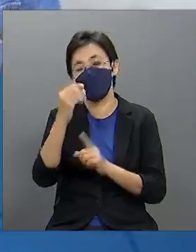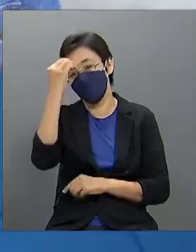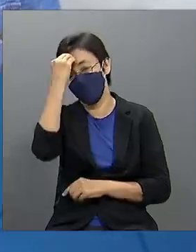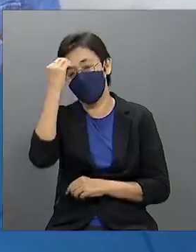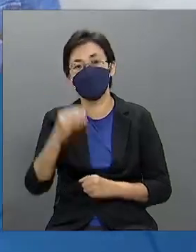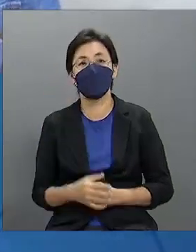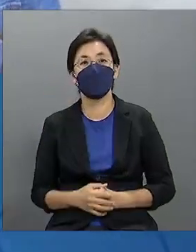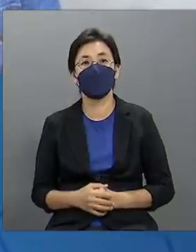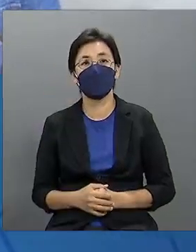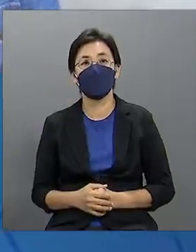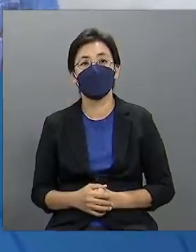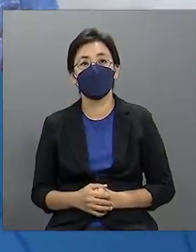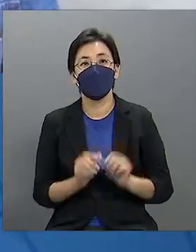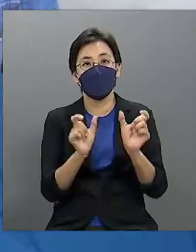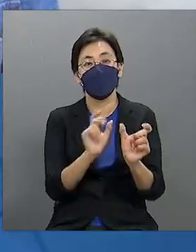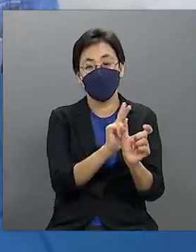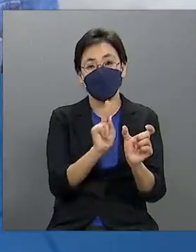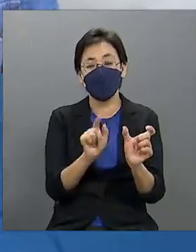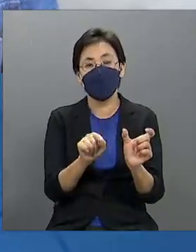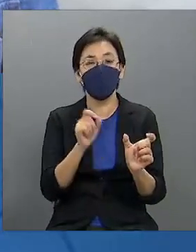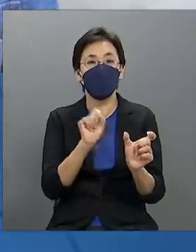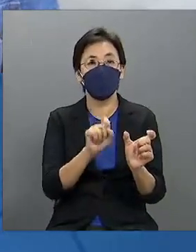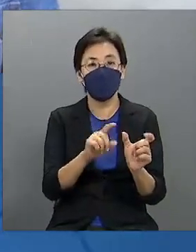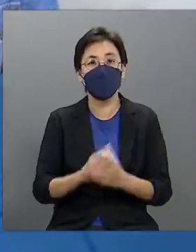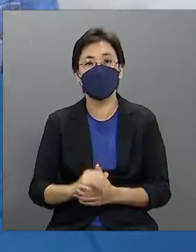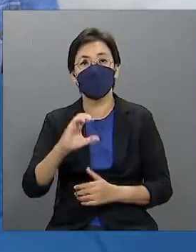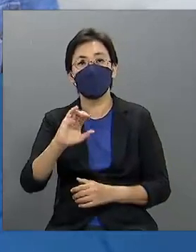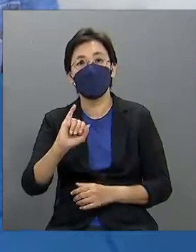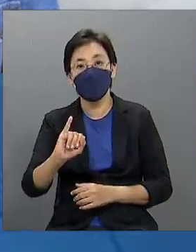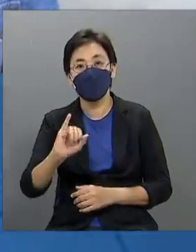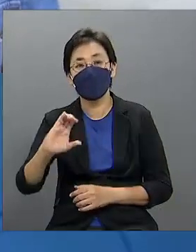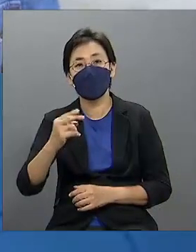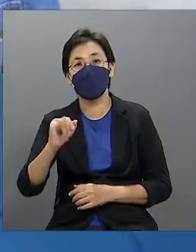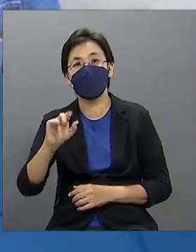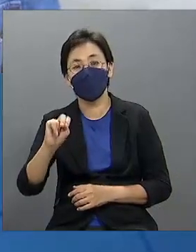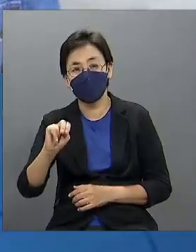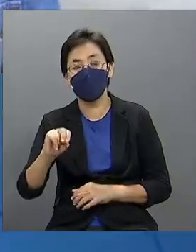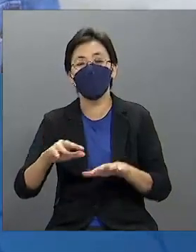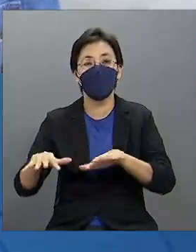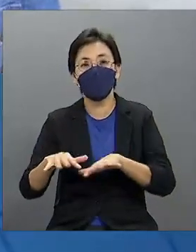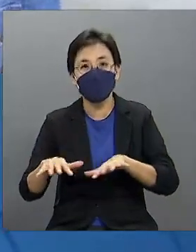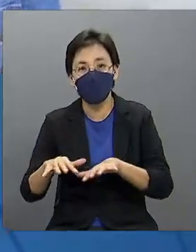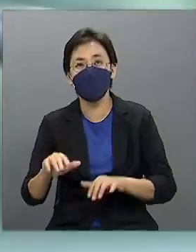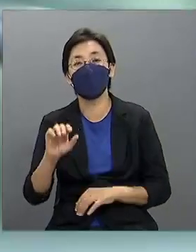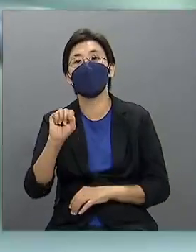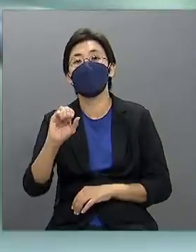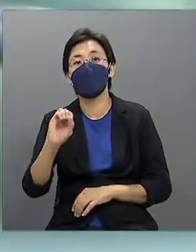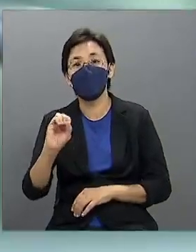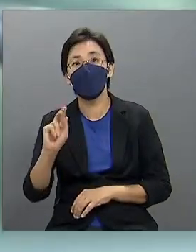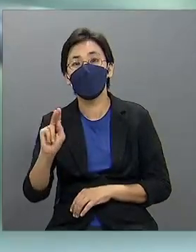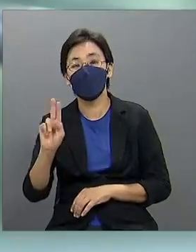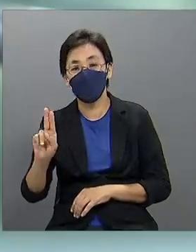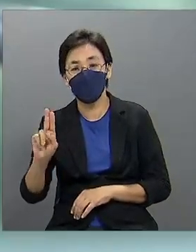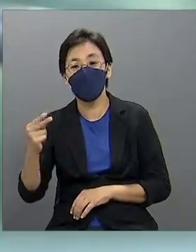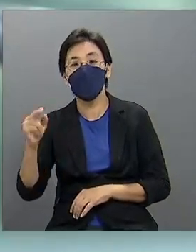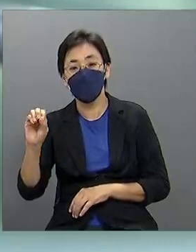ว่าสุกเฉิน ๆ ครัจิ ๆ แคาแผนดินไวแล้็สบคุ้โห ก็ไปว่าเป็ข้มูลด้นะครัวัี้อาจารย์